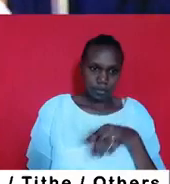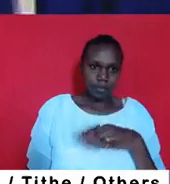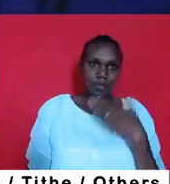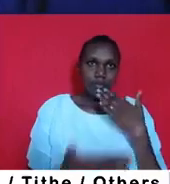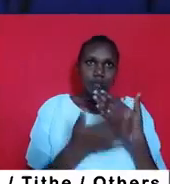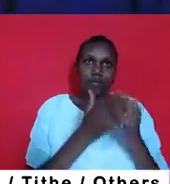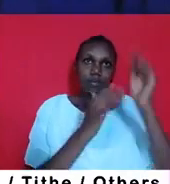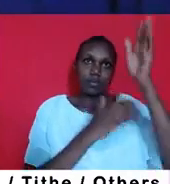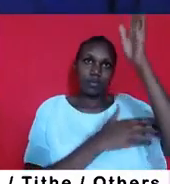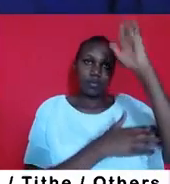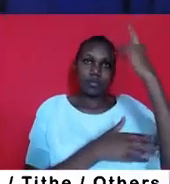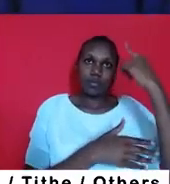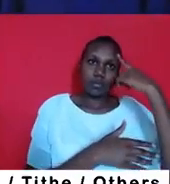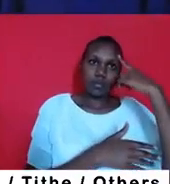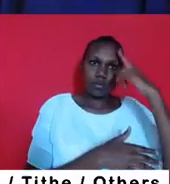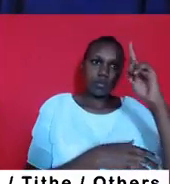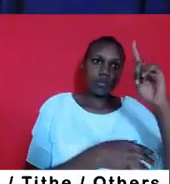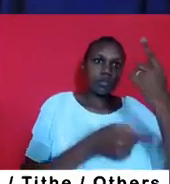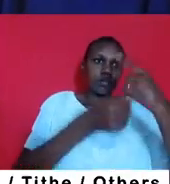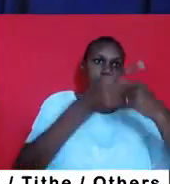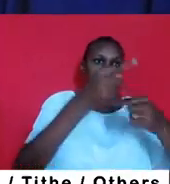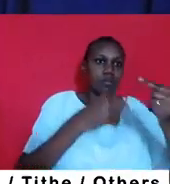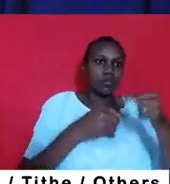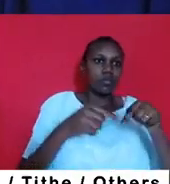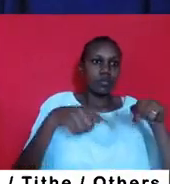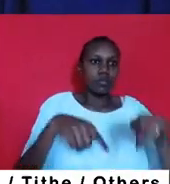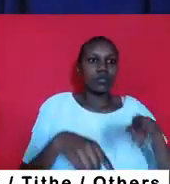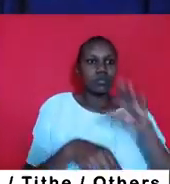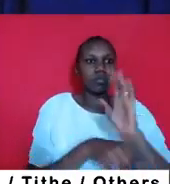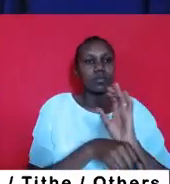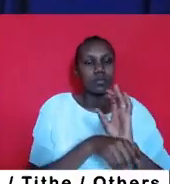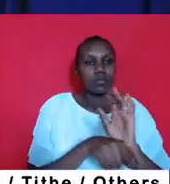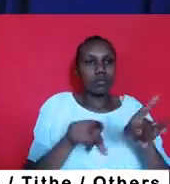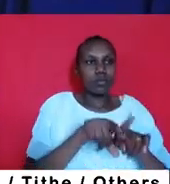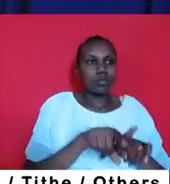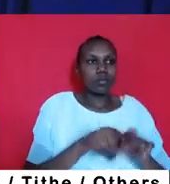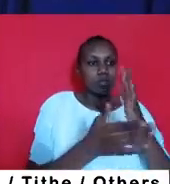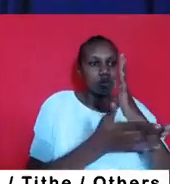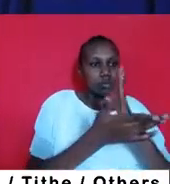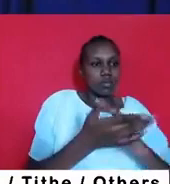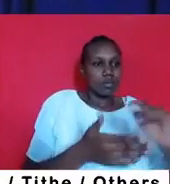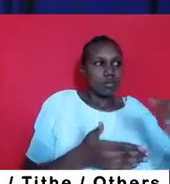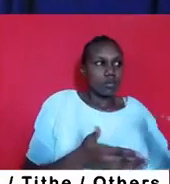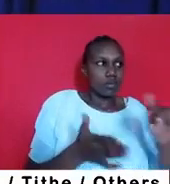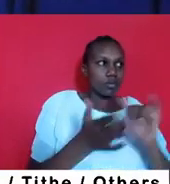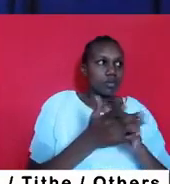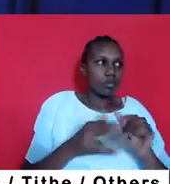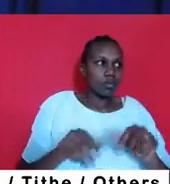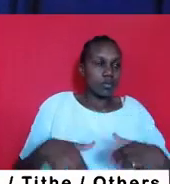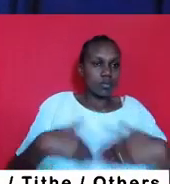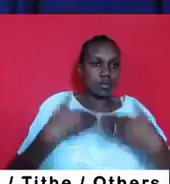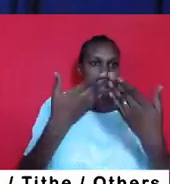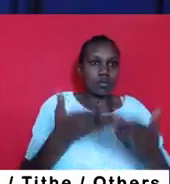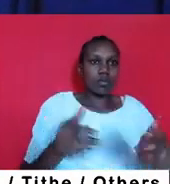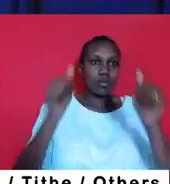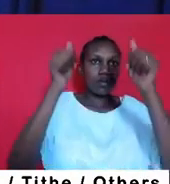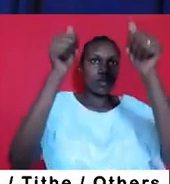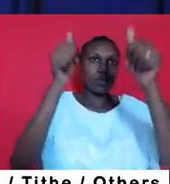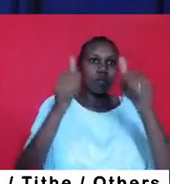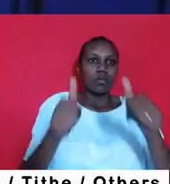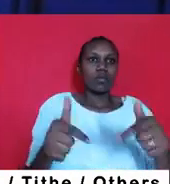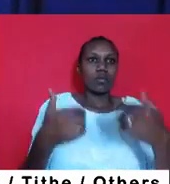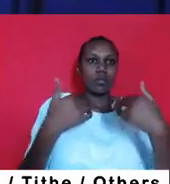tunashukuru Mungu kwa kutuleta katika kipindi chingine ambapo ningependa kuwaletea matangazo